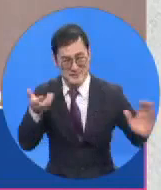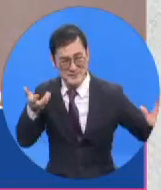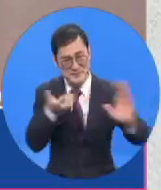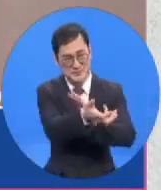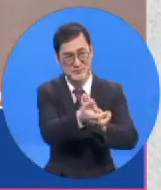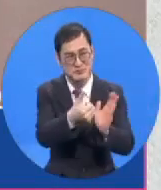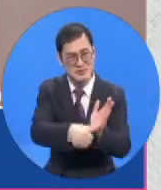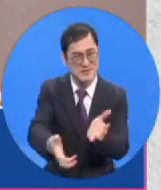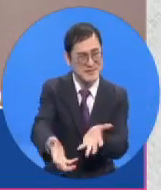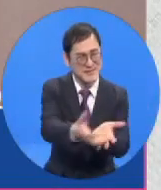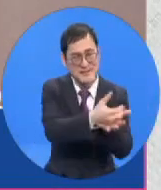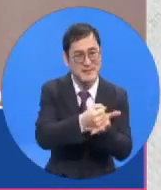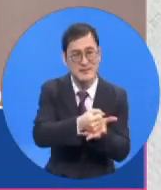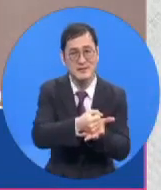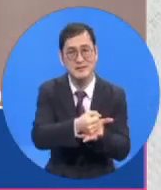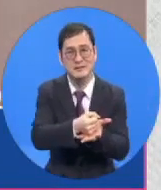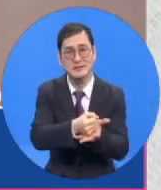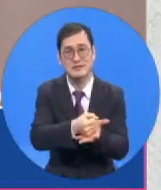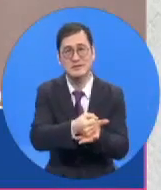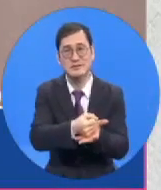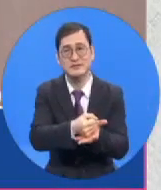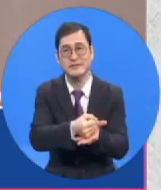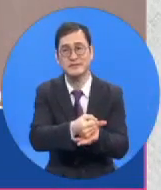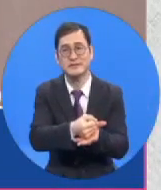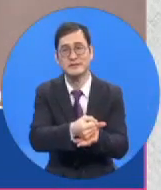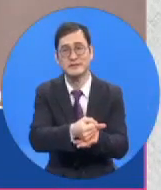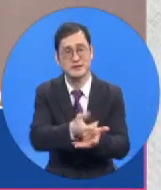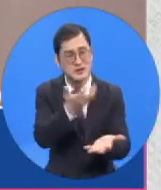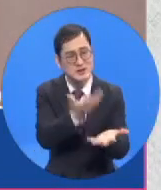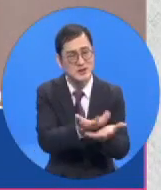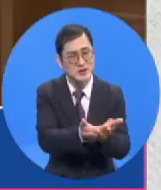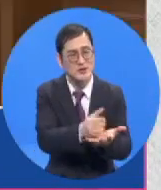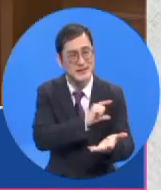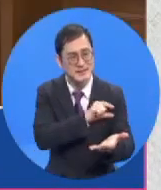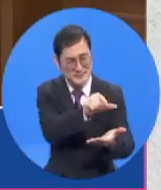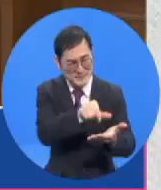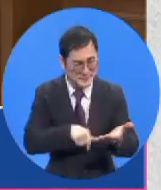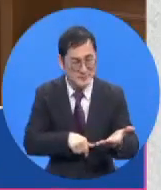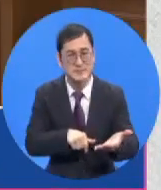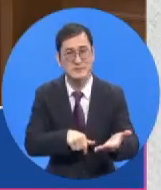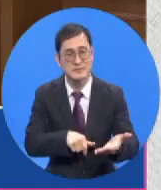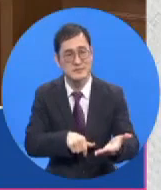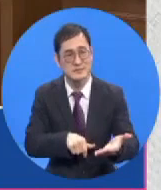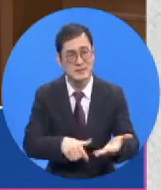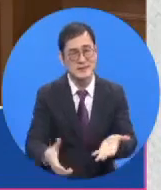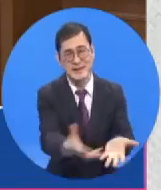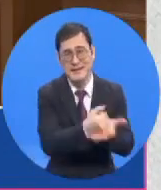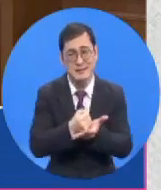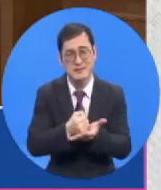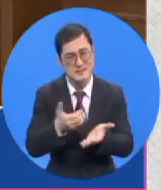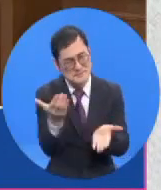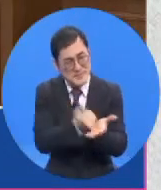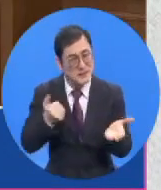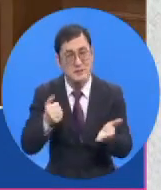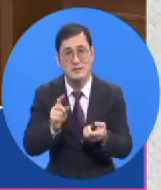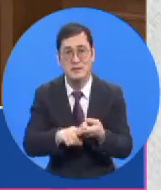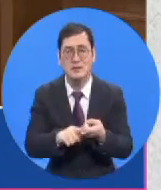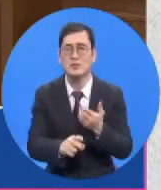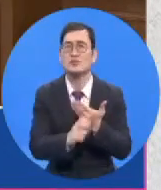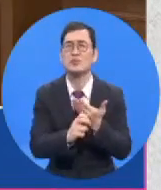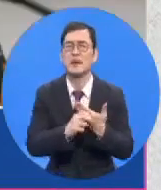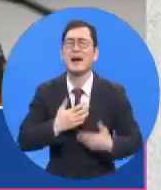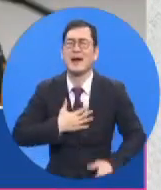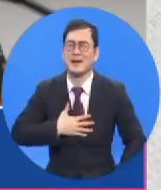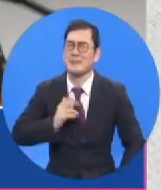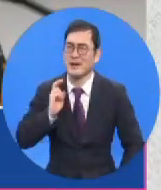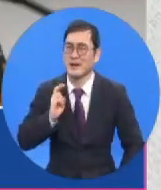되는지 안 되는지 판단을 안 했을까? 그러니까 그때 그냥 퍼포먼스 삼아서 화면에 어떻게 나가기 위해서 그리고 지금 와서